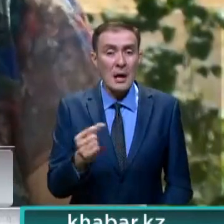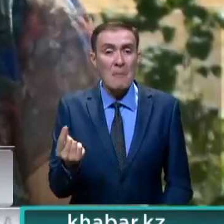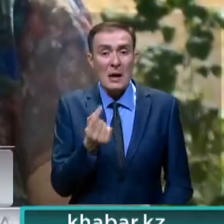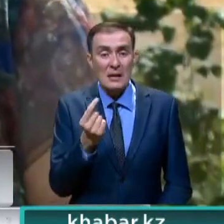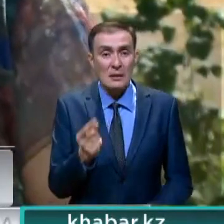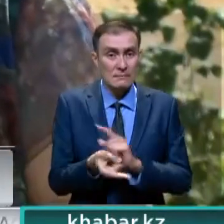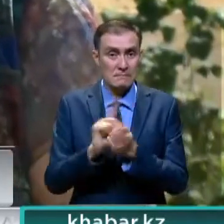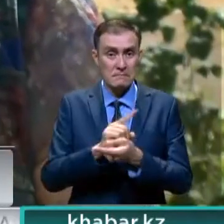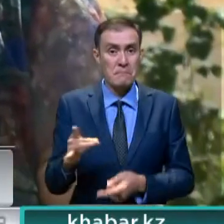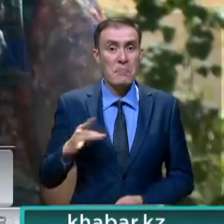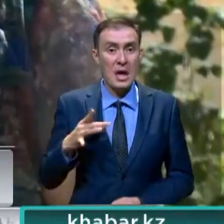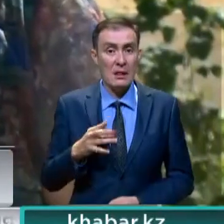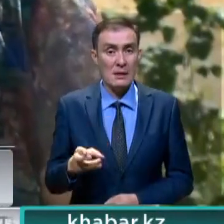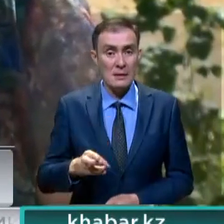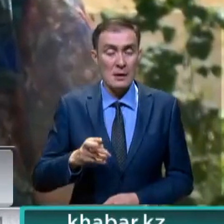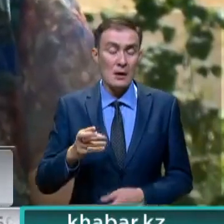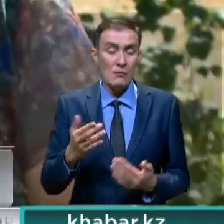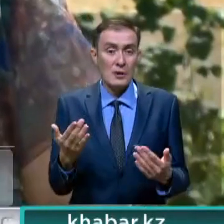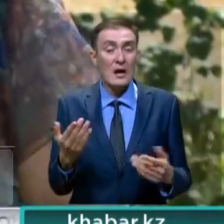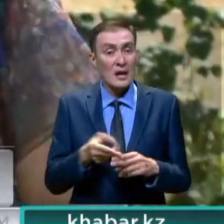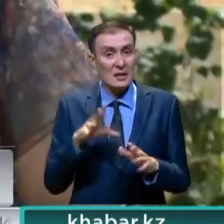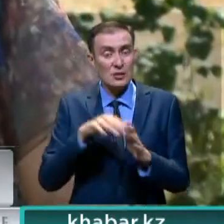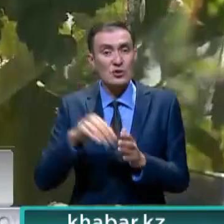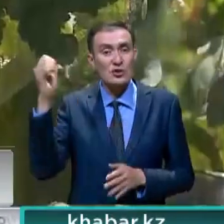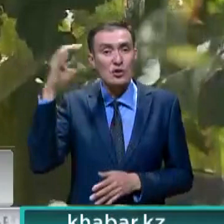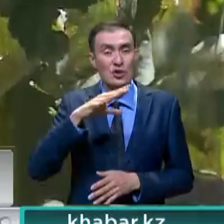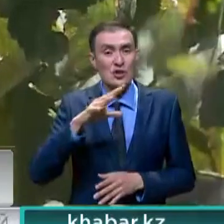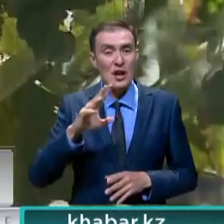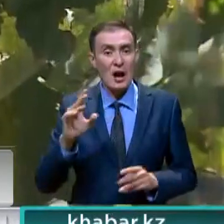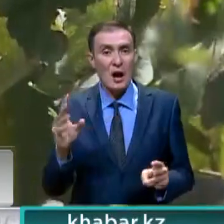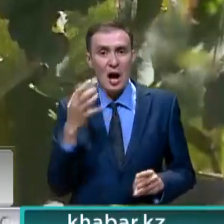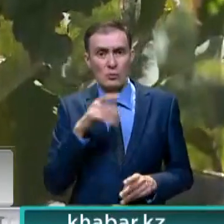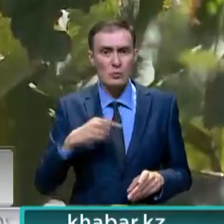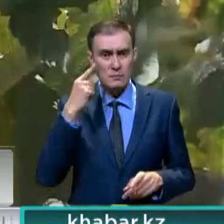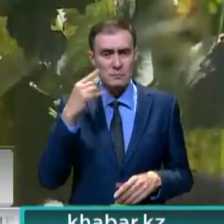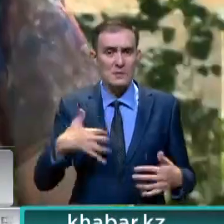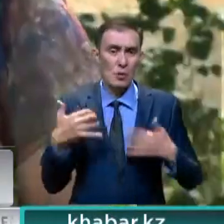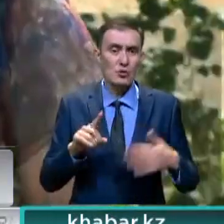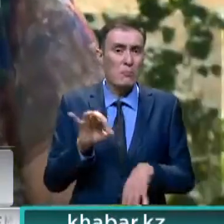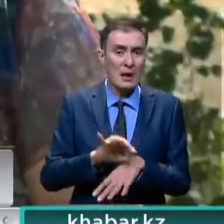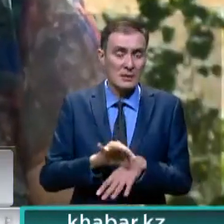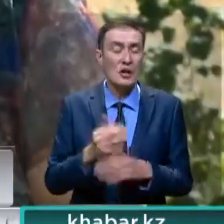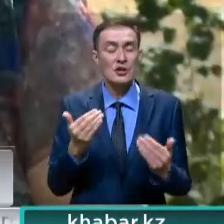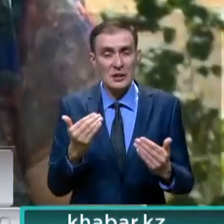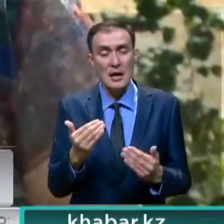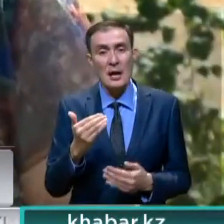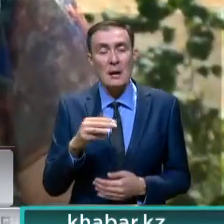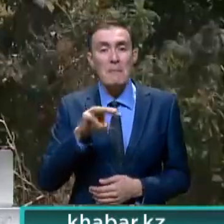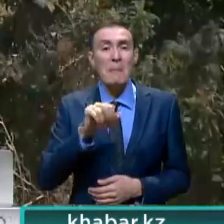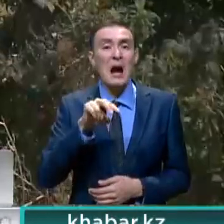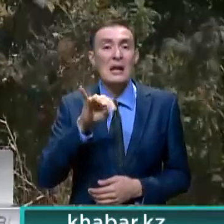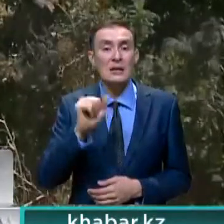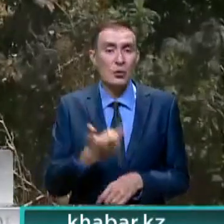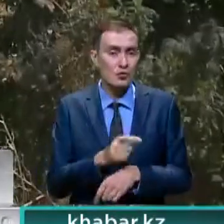немножко белая. Какие-то ожоги. Это, оказывается, солнечные ожоги. Мы сначала думали, какая-то это болезнь. Сейчас малина даже вкуснее